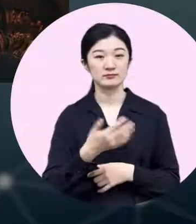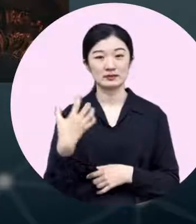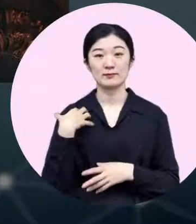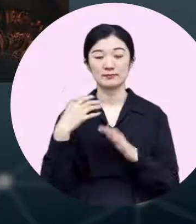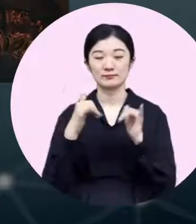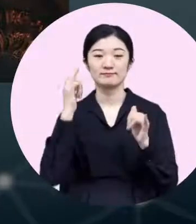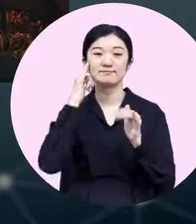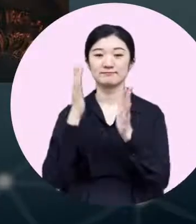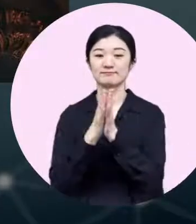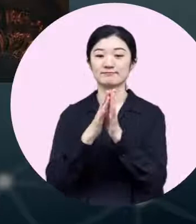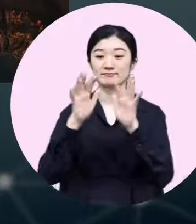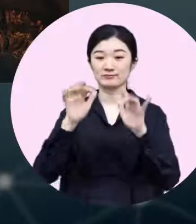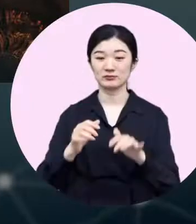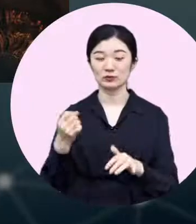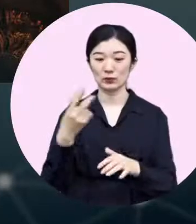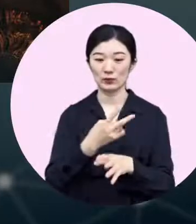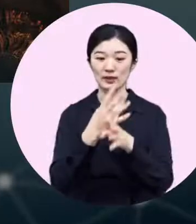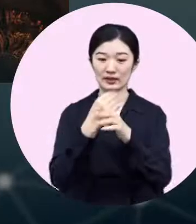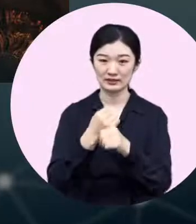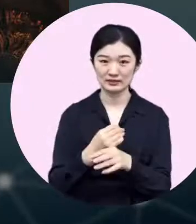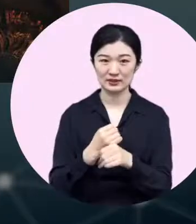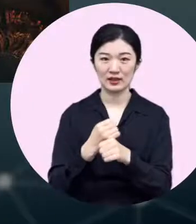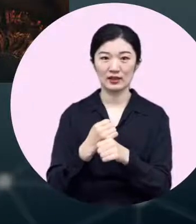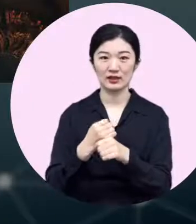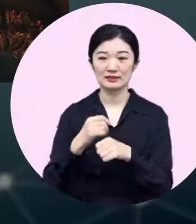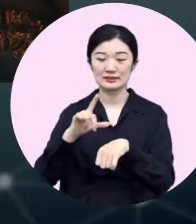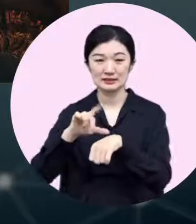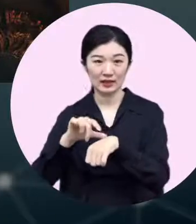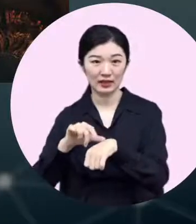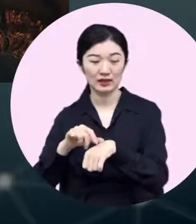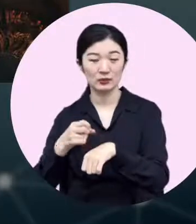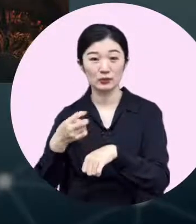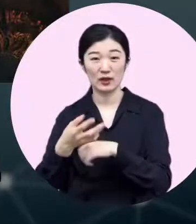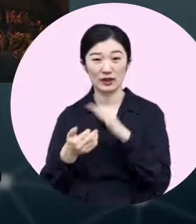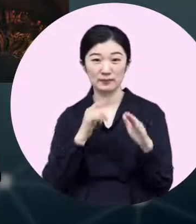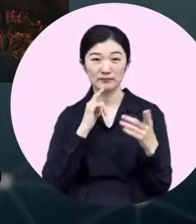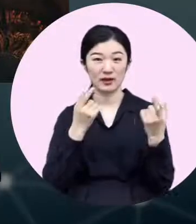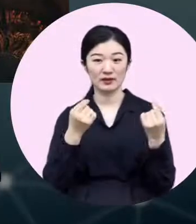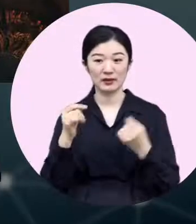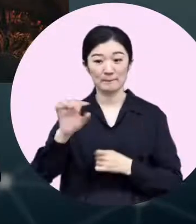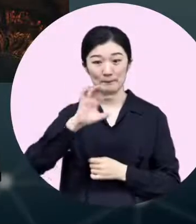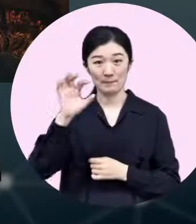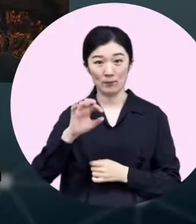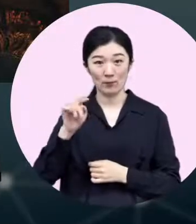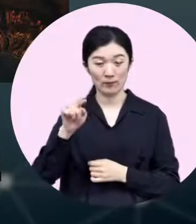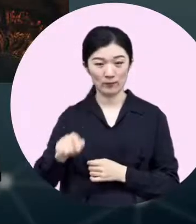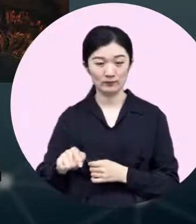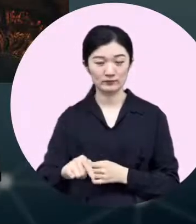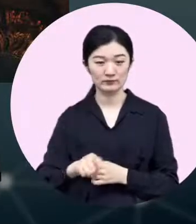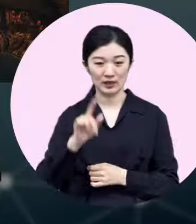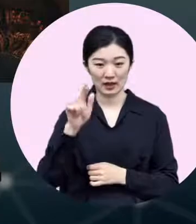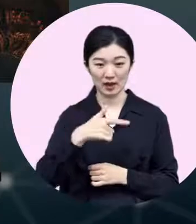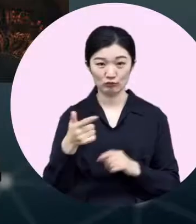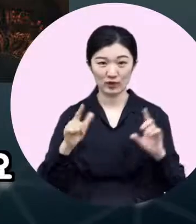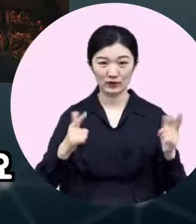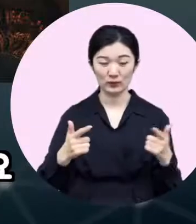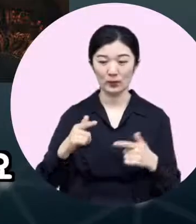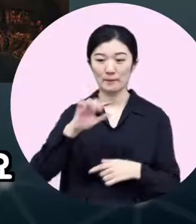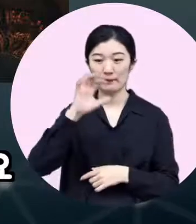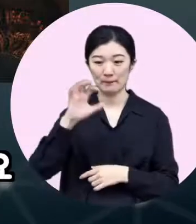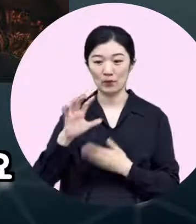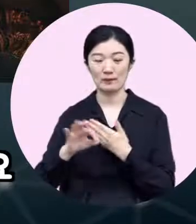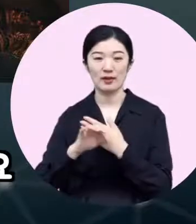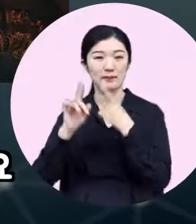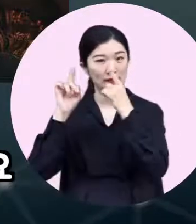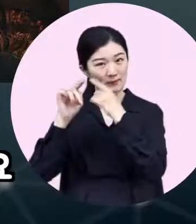시간 여기다 적어 주시는 건데 되풀이 회의 체크하시면 이제 반복 이 회의 링크를 여러 번 쓸 수 있다는 거고요. 회의 아이디